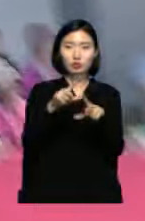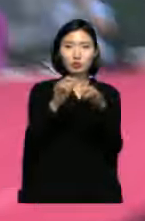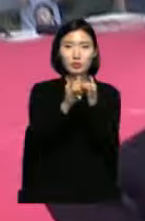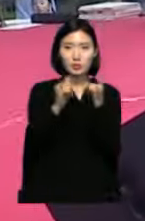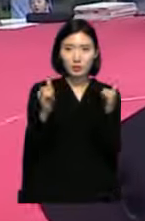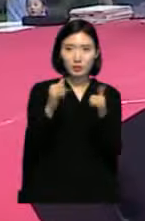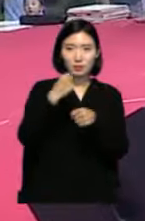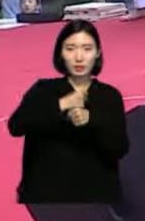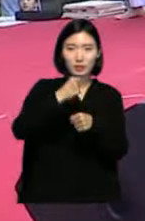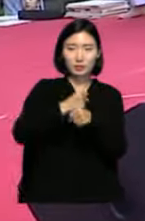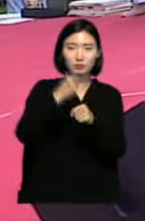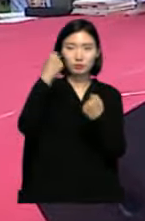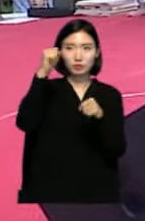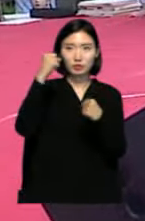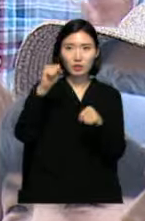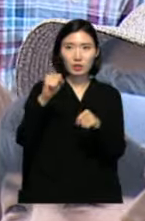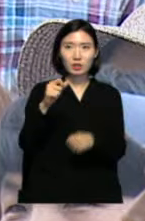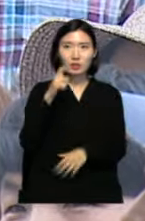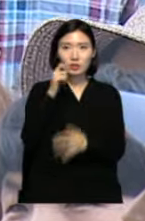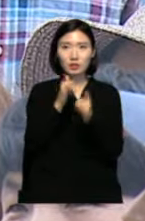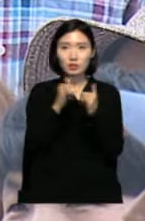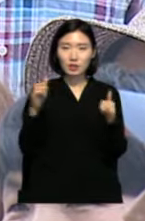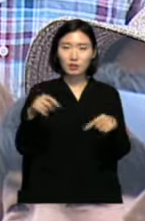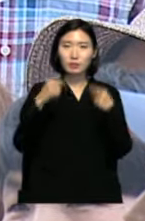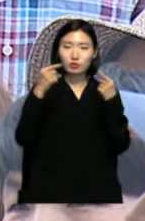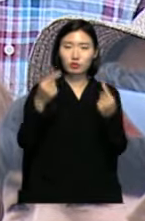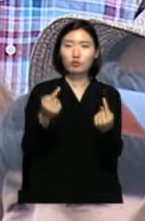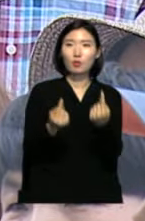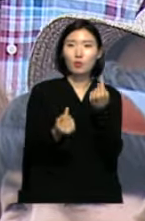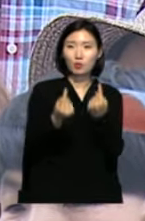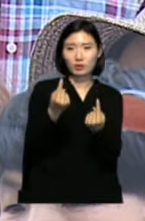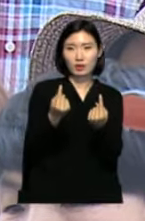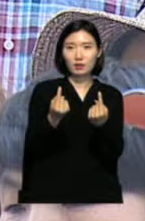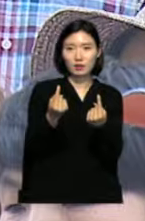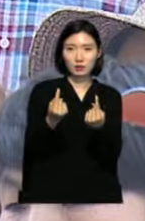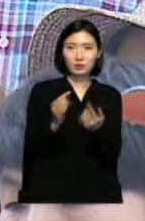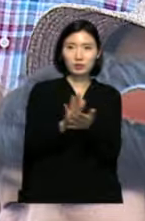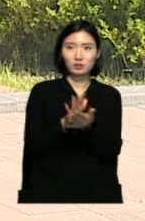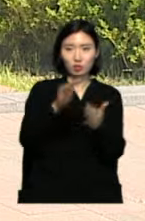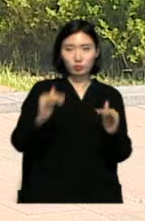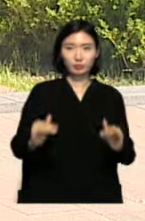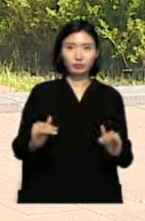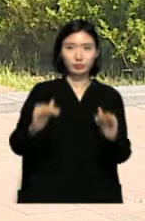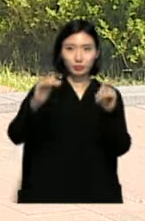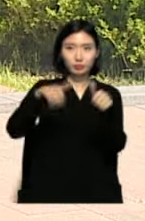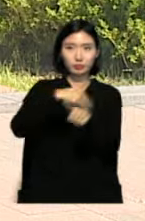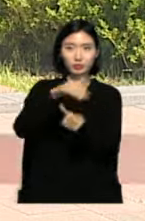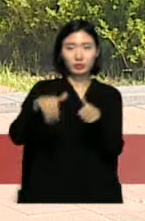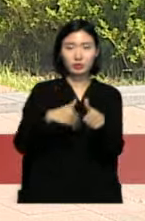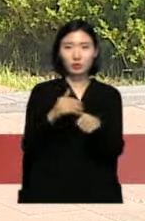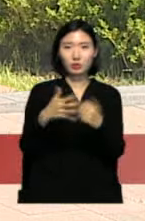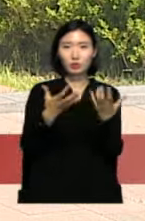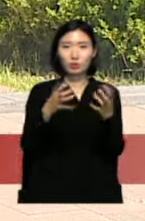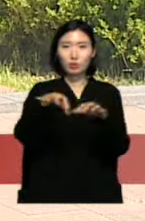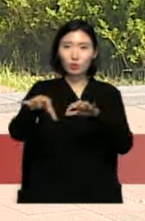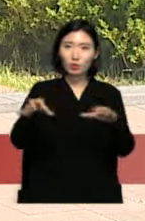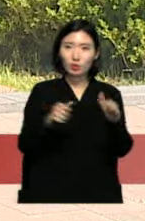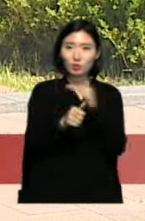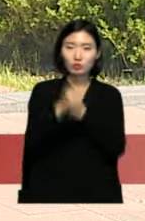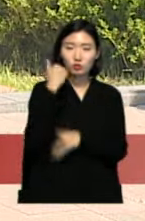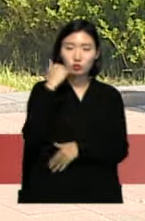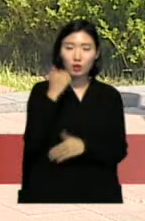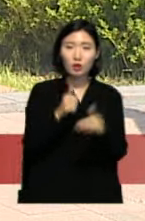꾸민 무대는 어느 인기 가수가 출연한 것보다 열기가 뜨겁습니다. 서로 동대표들하고 인사도 나누고 누가